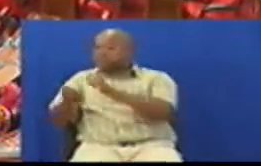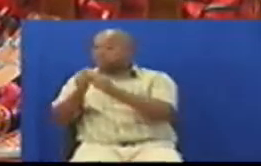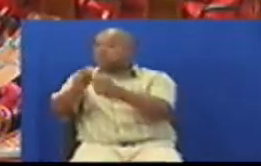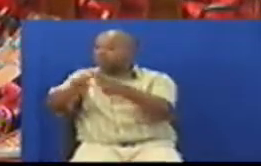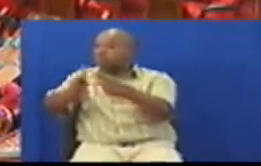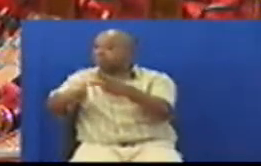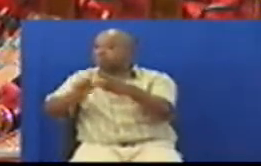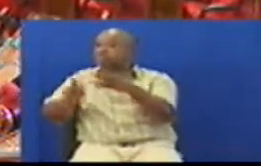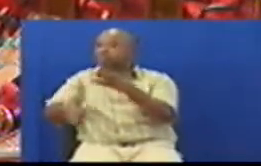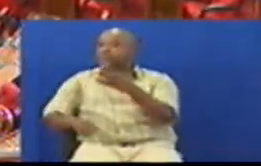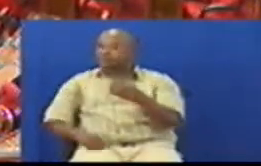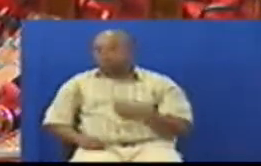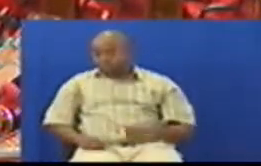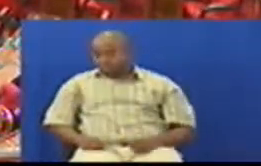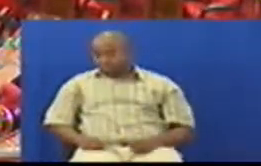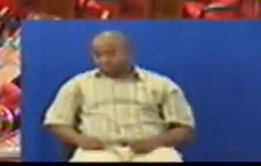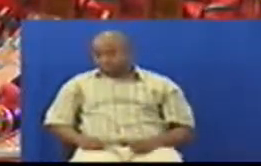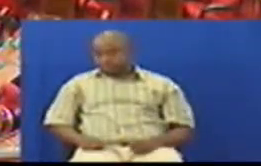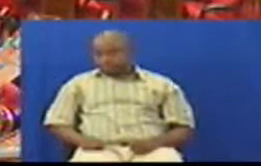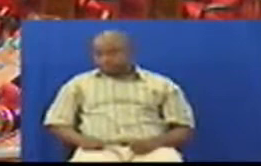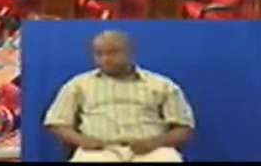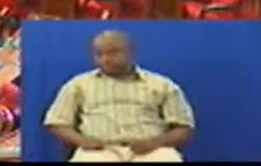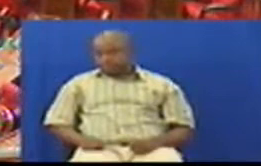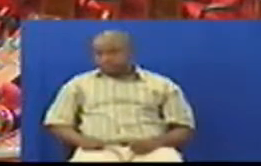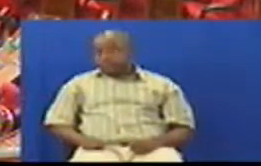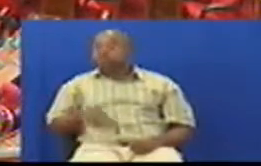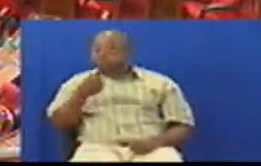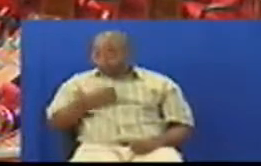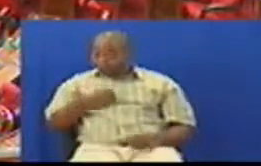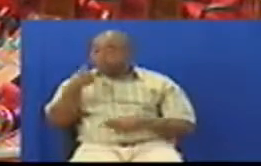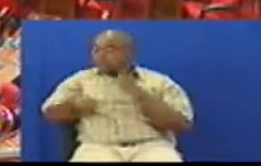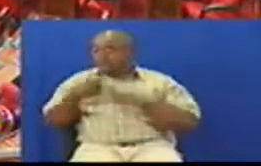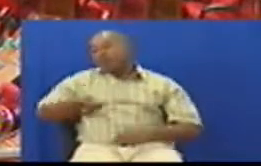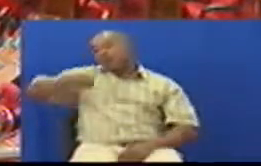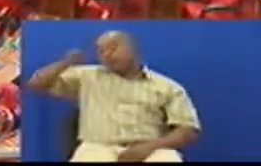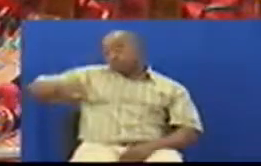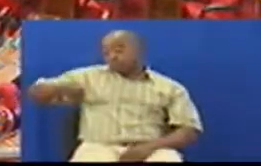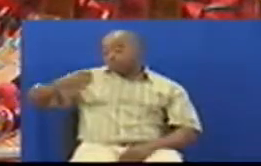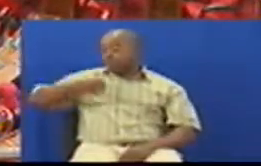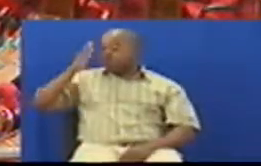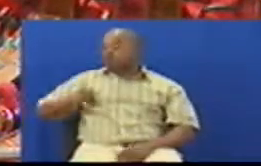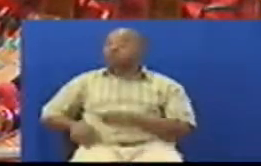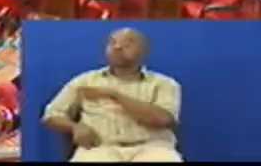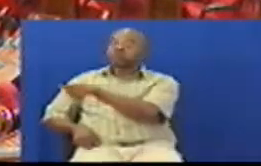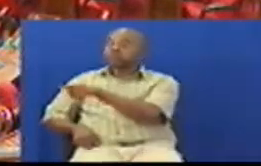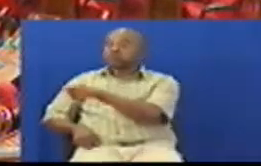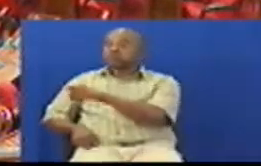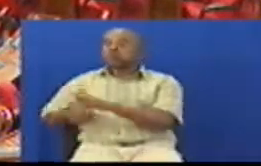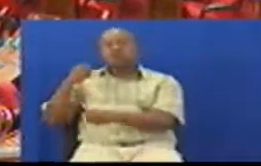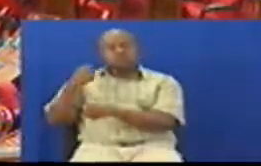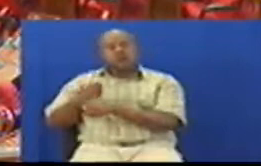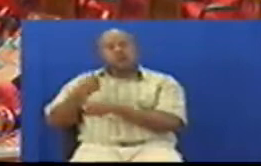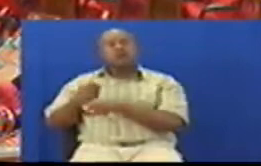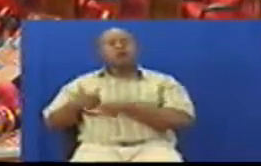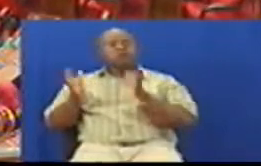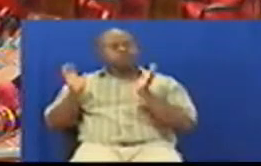Mheshimiwa Spika, aidha niendelee kumpongeza Waziri Mkuu kwa kazi kubwa na yeye anayoifanya